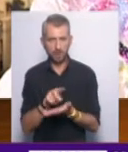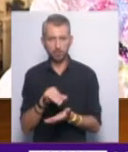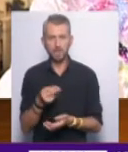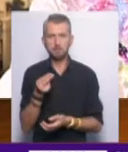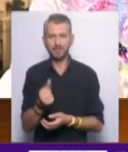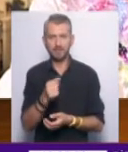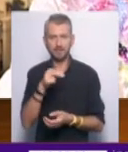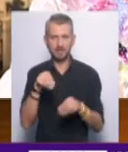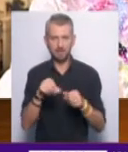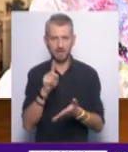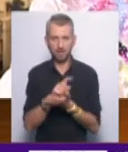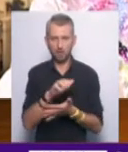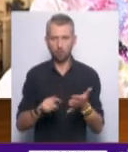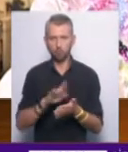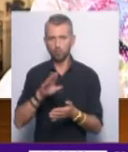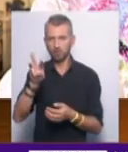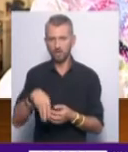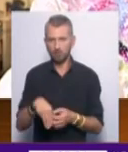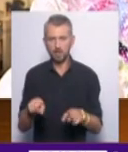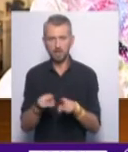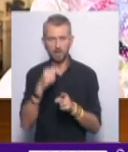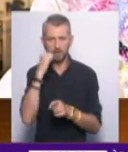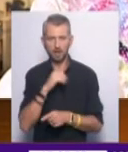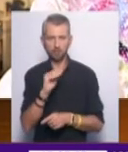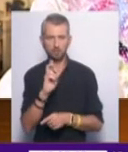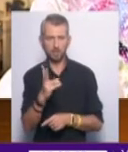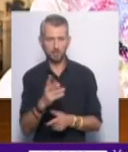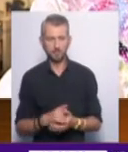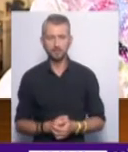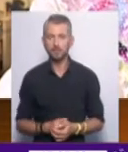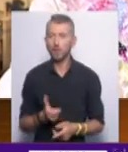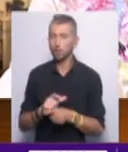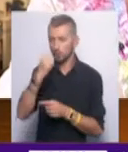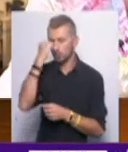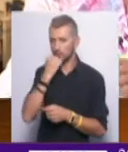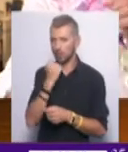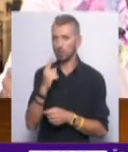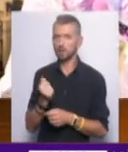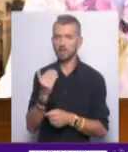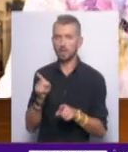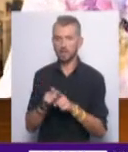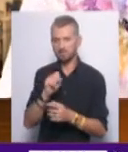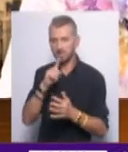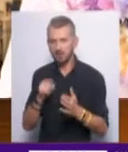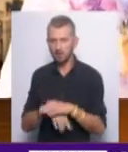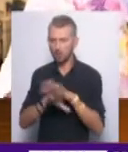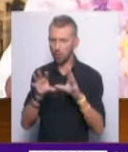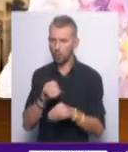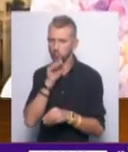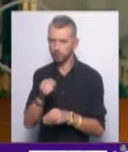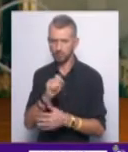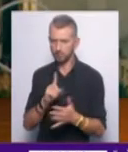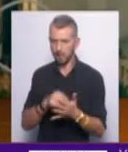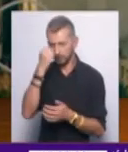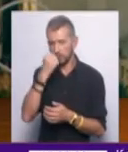налог, щоб не штрафували такі старі ЖБК? Дуже дякуємо вам, пані Катерино, за такі питання, комплексні, професійні, вдячна за